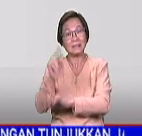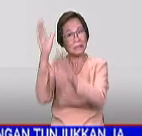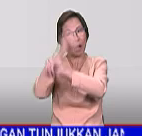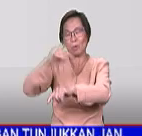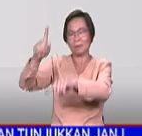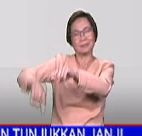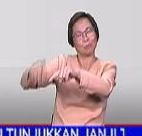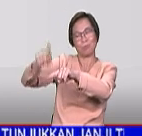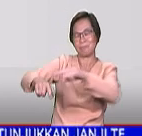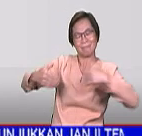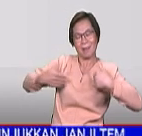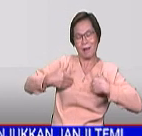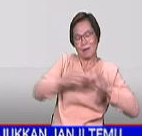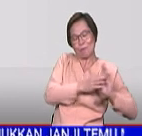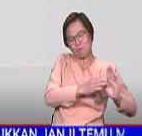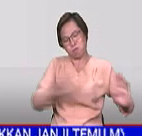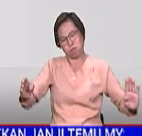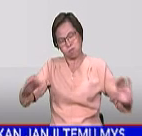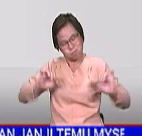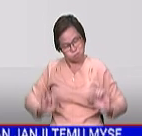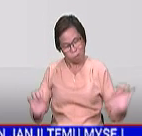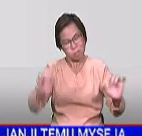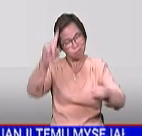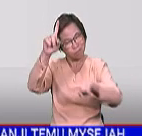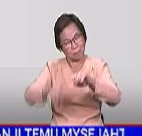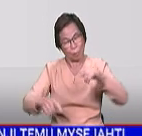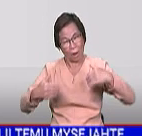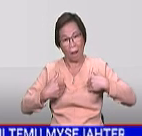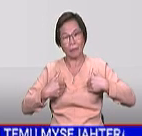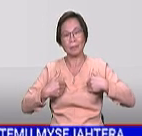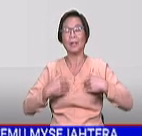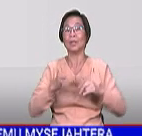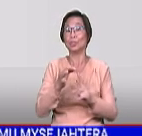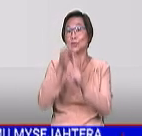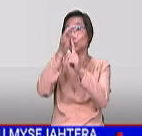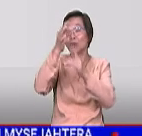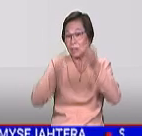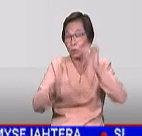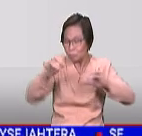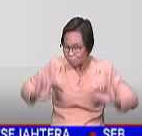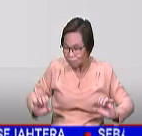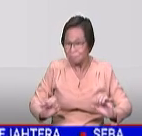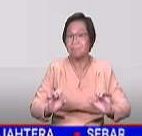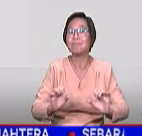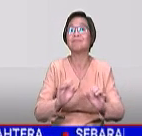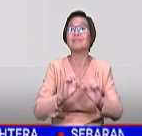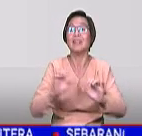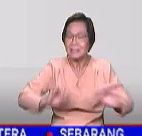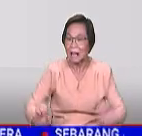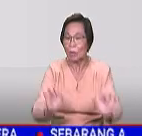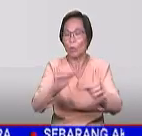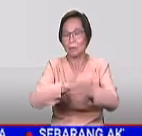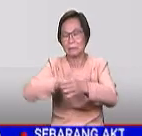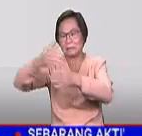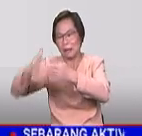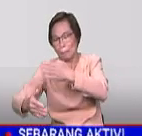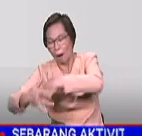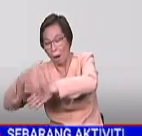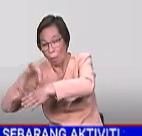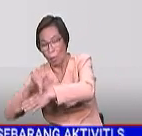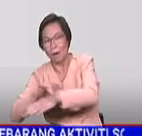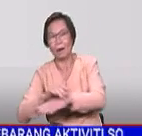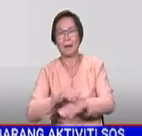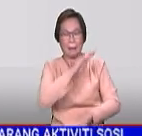akan diadakan sepanjang tempoh darurat berkuasa kecuali jika darurat ditamatkan lebih awal